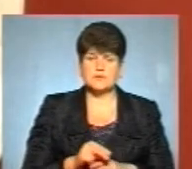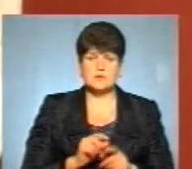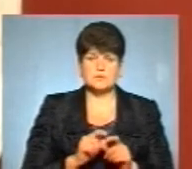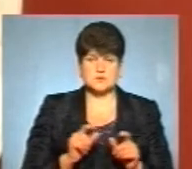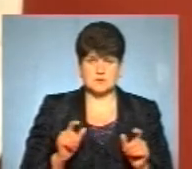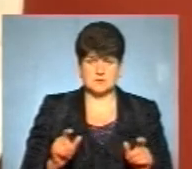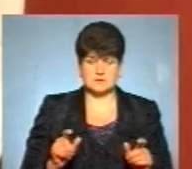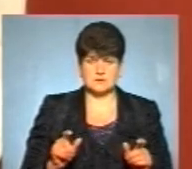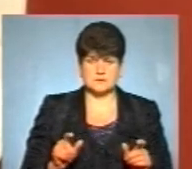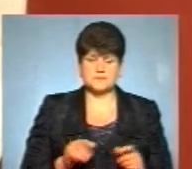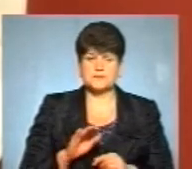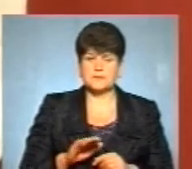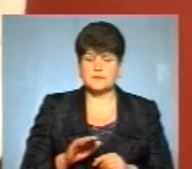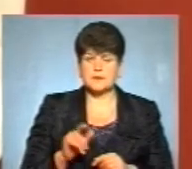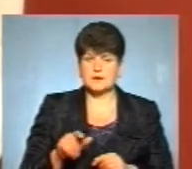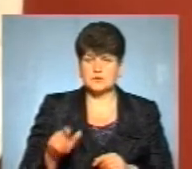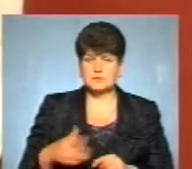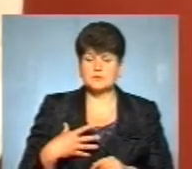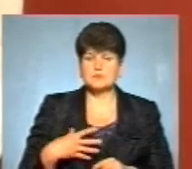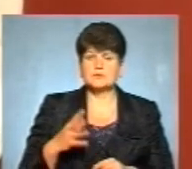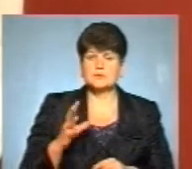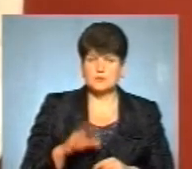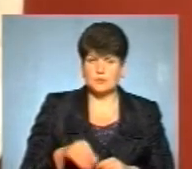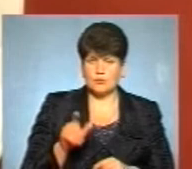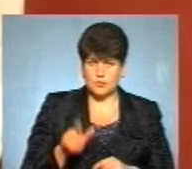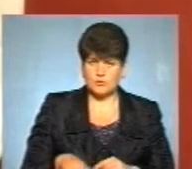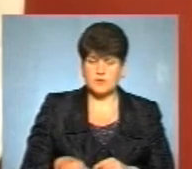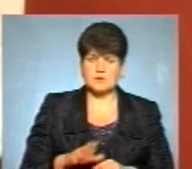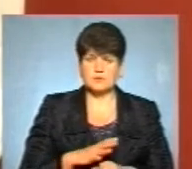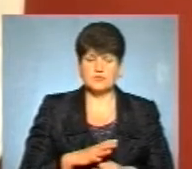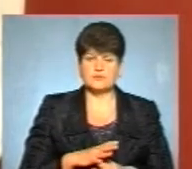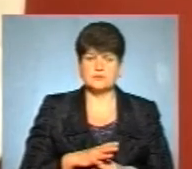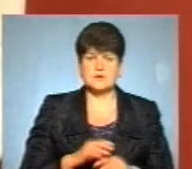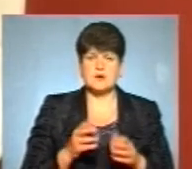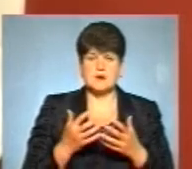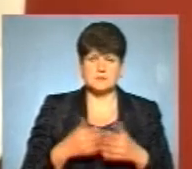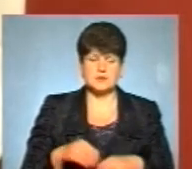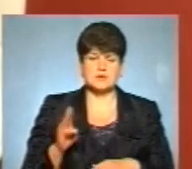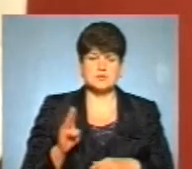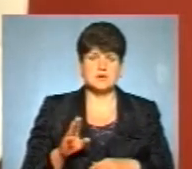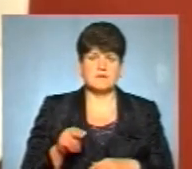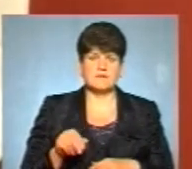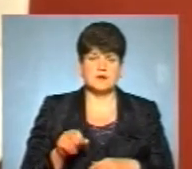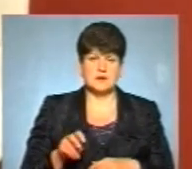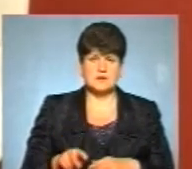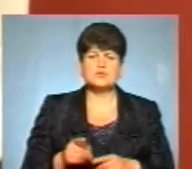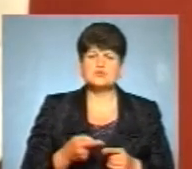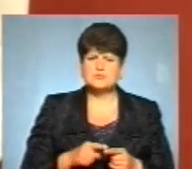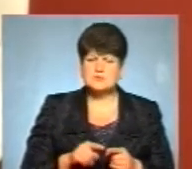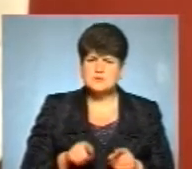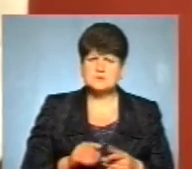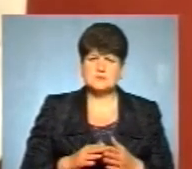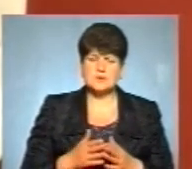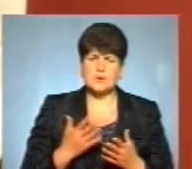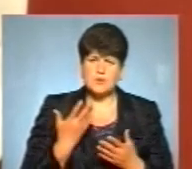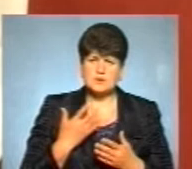закладі пацієнт, який помер, перебував на апараті штучної вентиляції легень. Чому навіть у такій ситуації, тобто коли